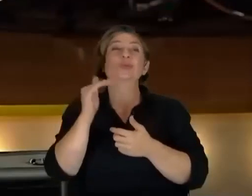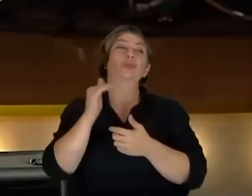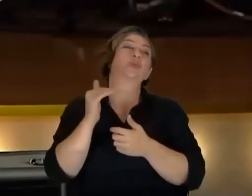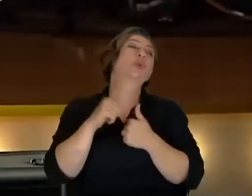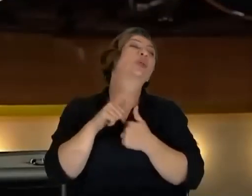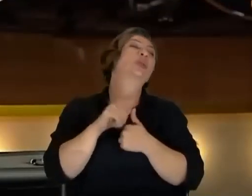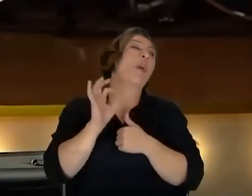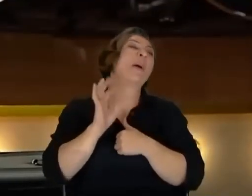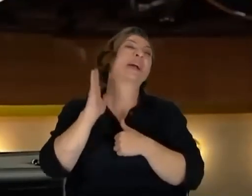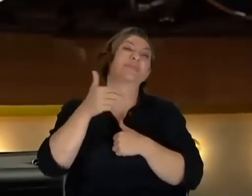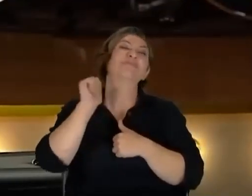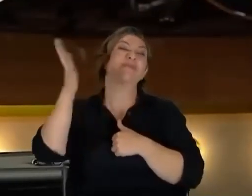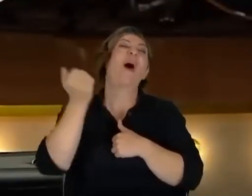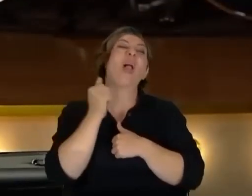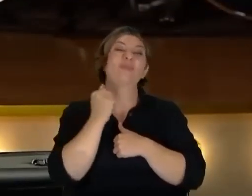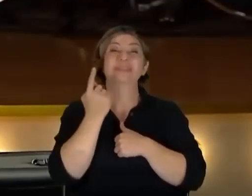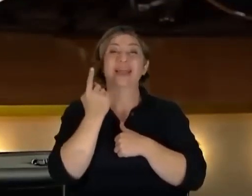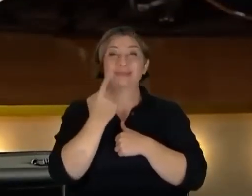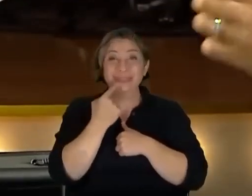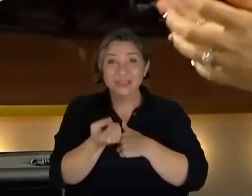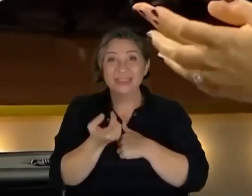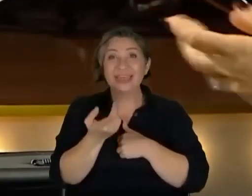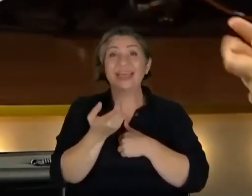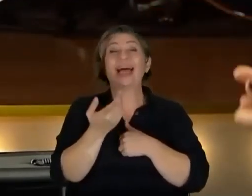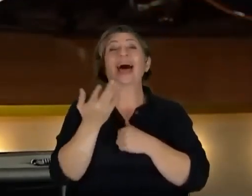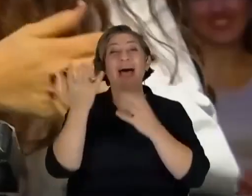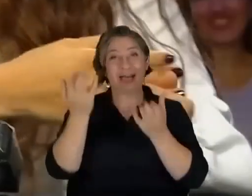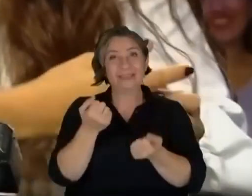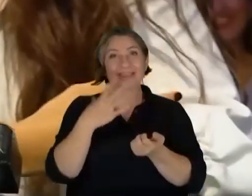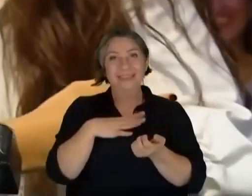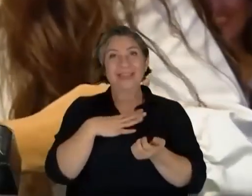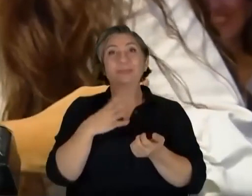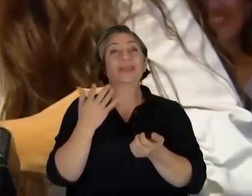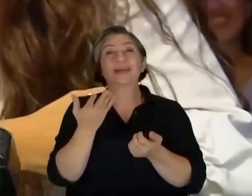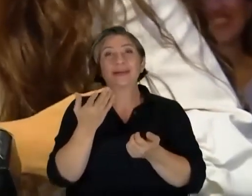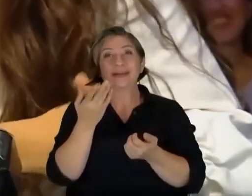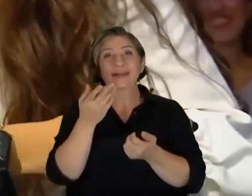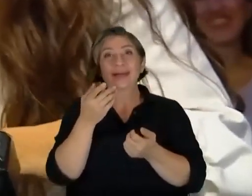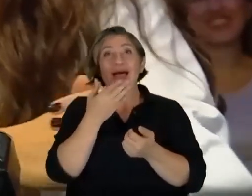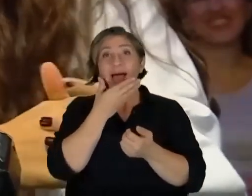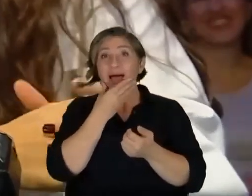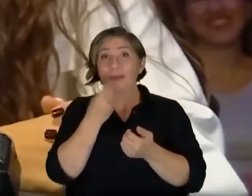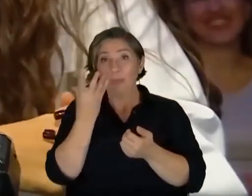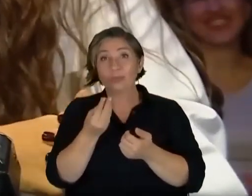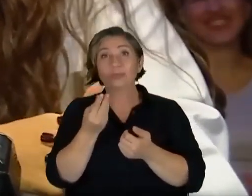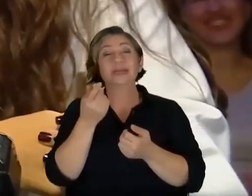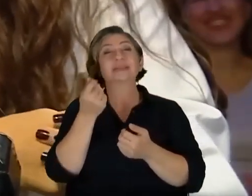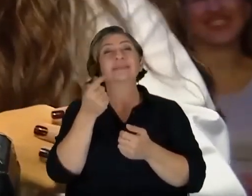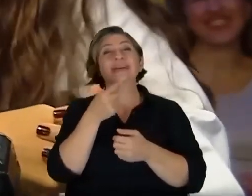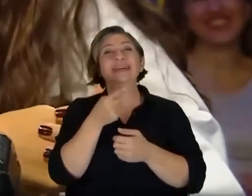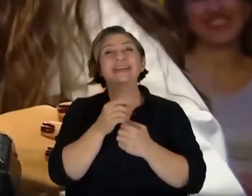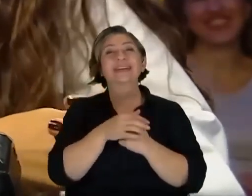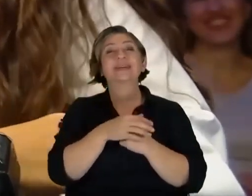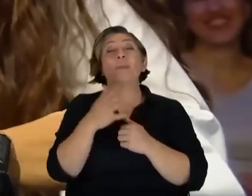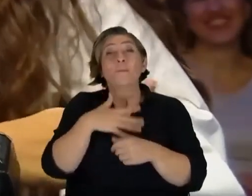ucuzmuş kocacığım. Hemen yarın gidip alalım bir tane. Ay canım, alsın insanlar canım. Ondan değil de. Niye arp alsın, deli miyiz ya? Kaç para